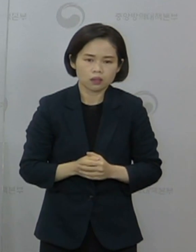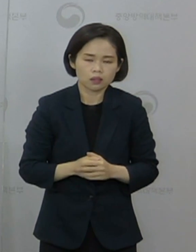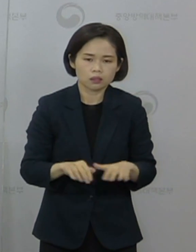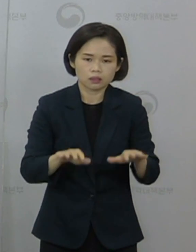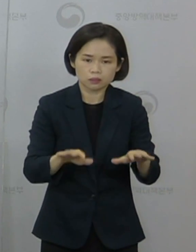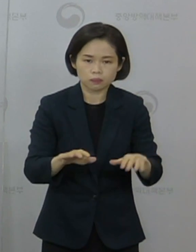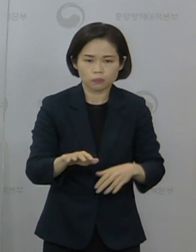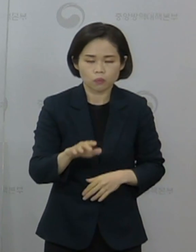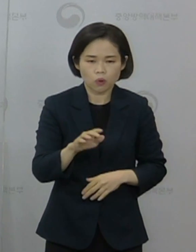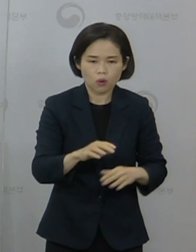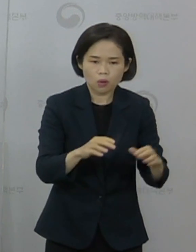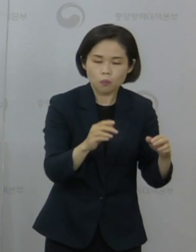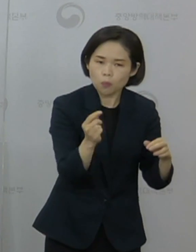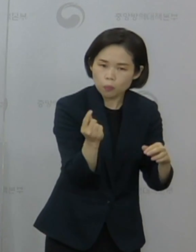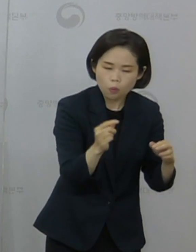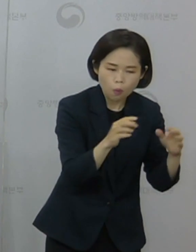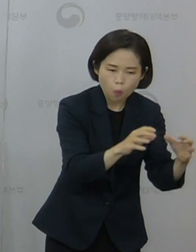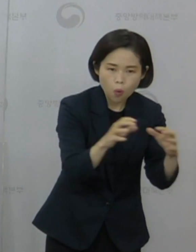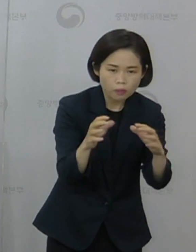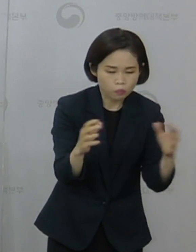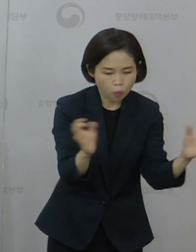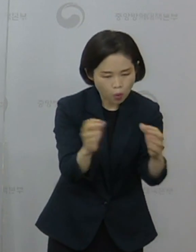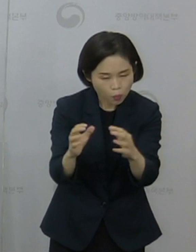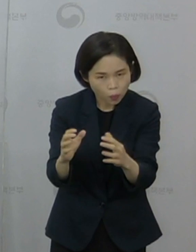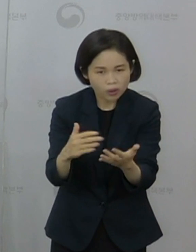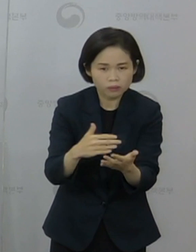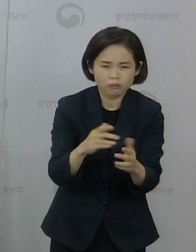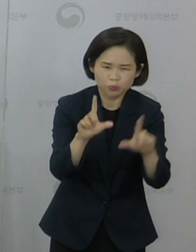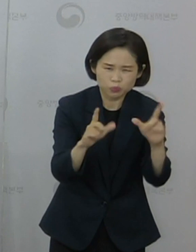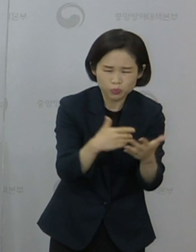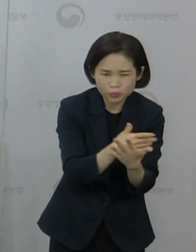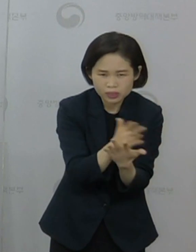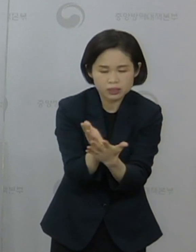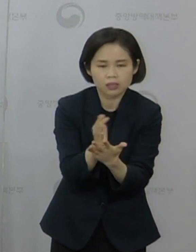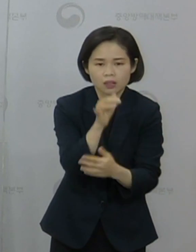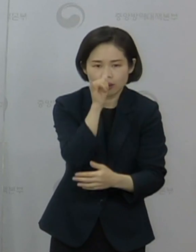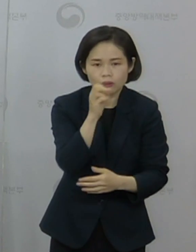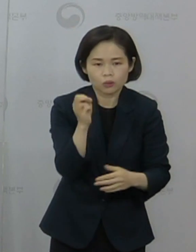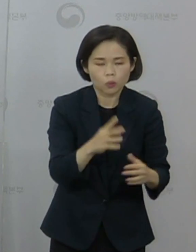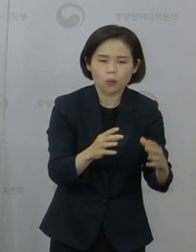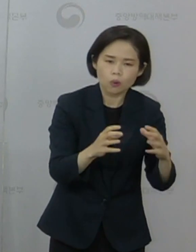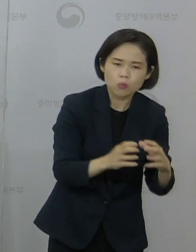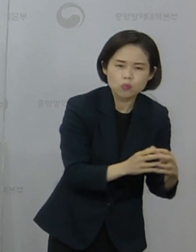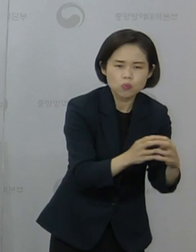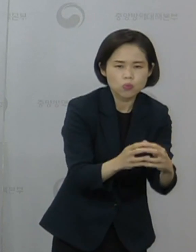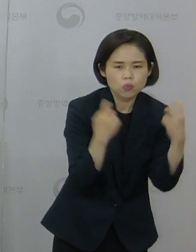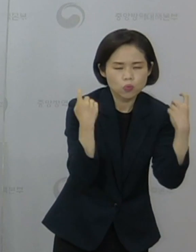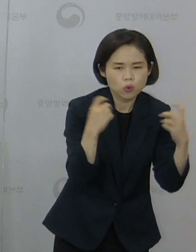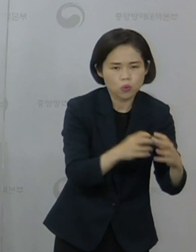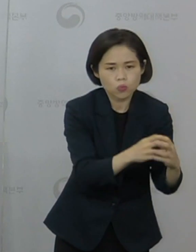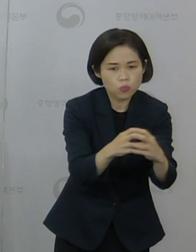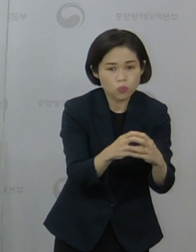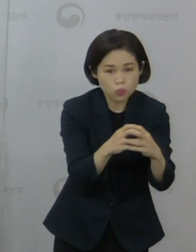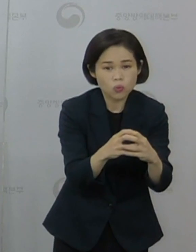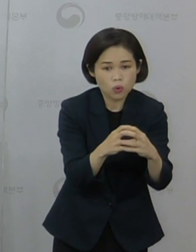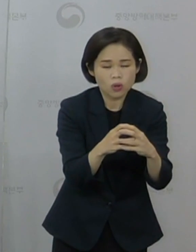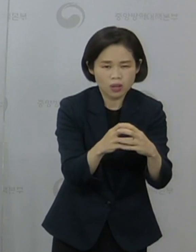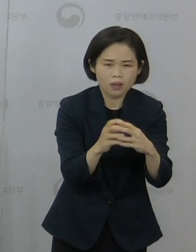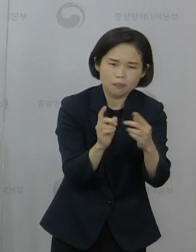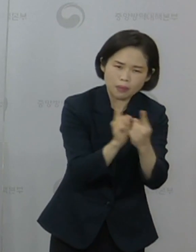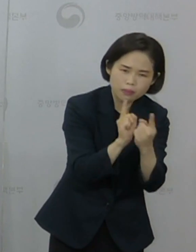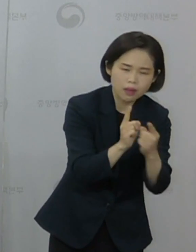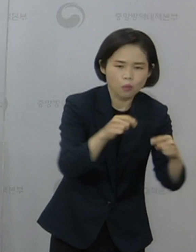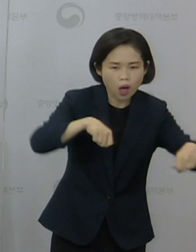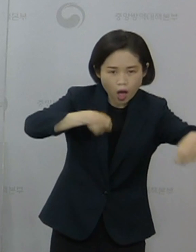다양한 형태의 모임이고 아무레도 그 장시간 같은 동행을 하면서 도출이 되고 또 식사나 다들